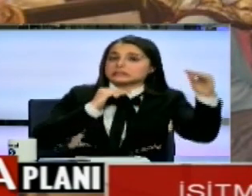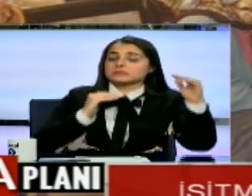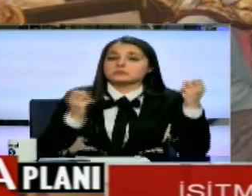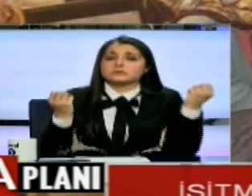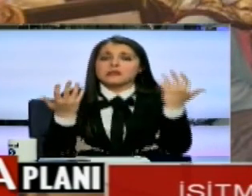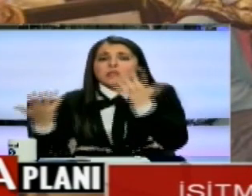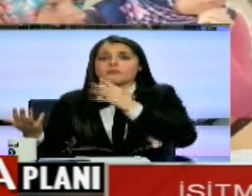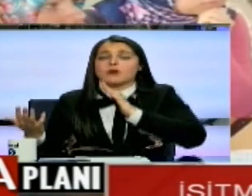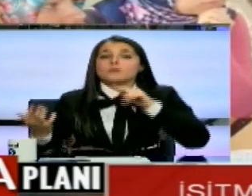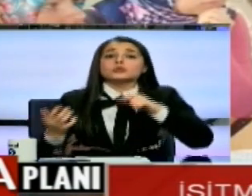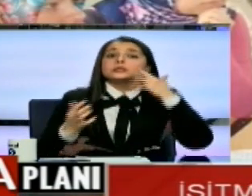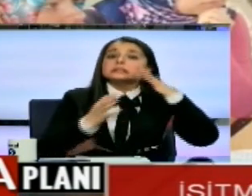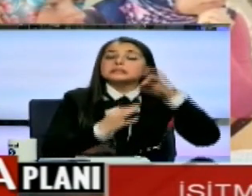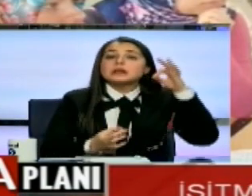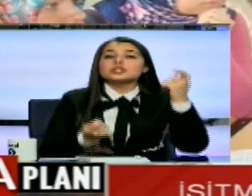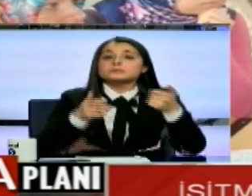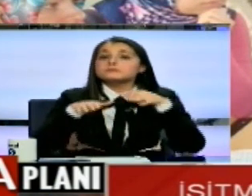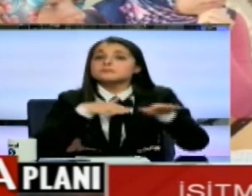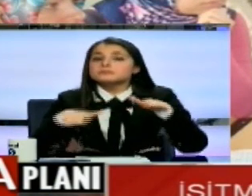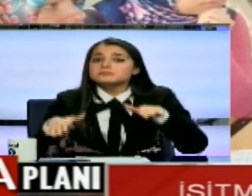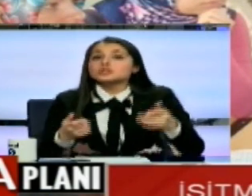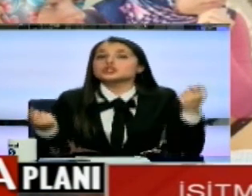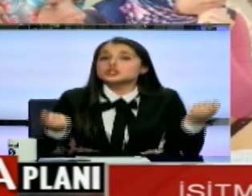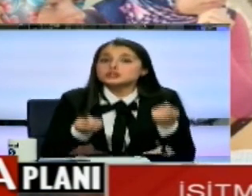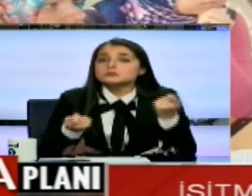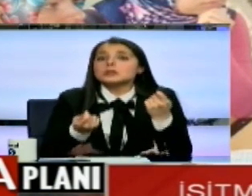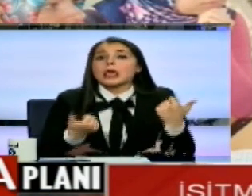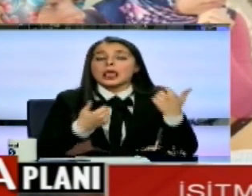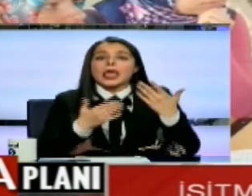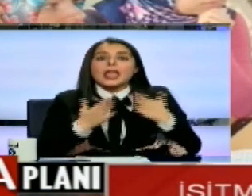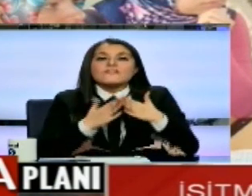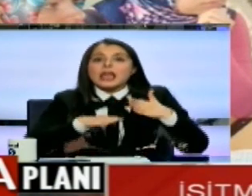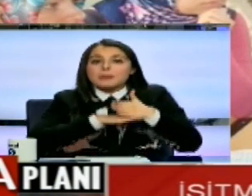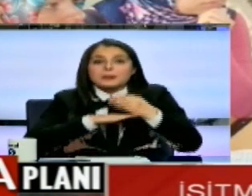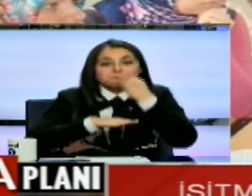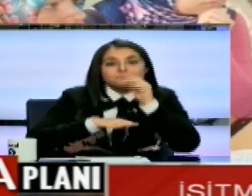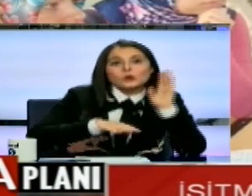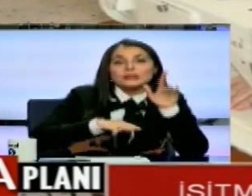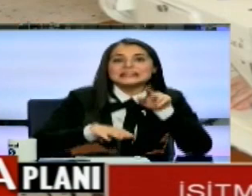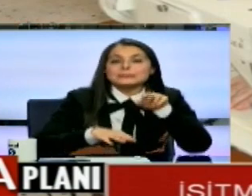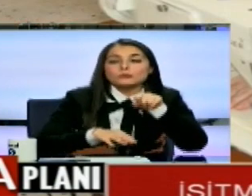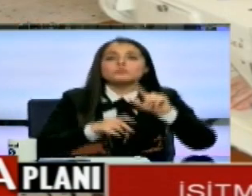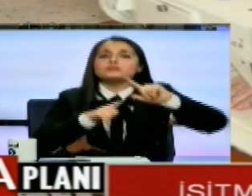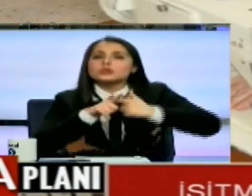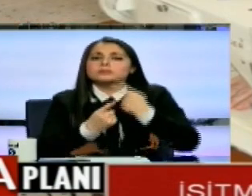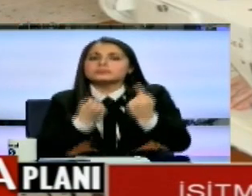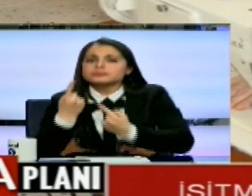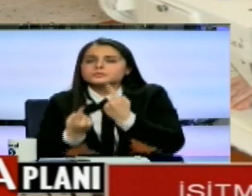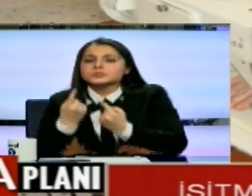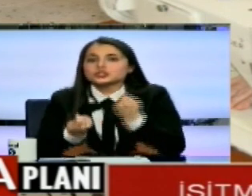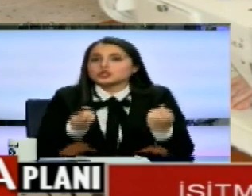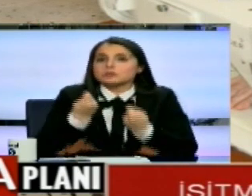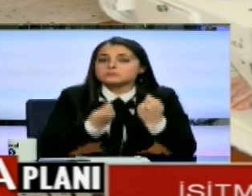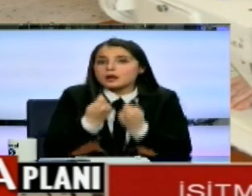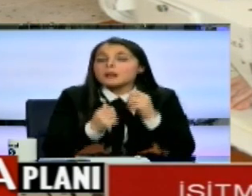Bu insanların da istihdam edilmesi, çalışması, evlerine ekmek götürmeleri gerekiyor. Bu anlamda bu tip projeler, bu tip